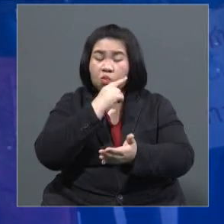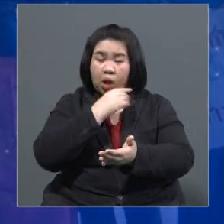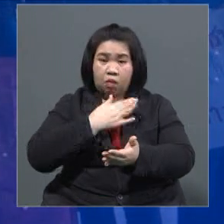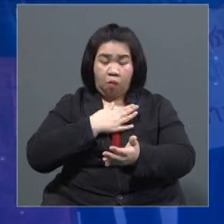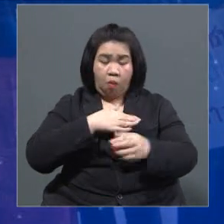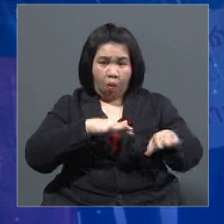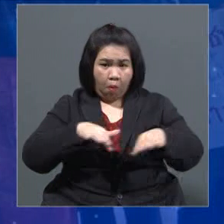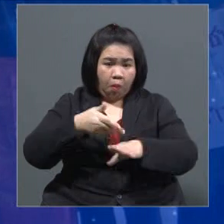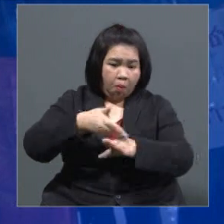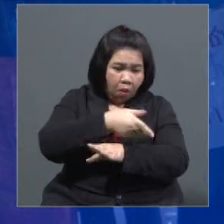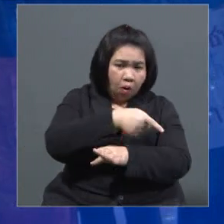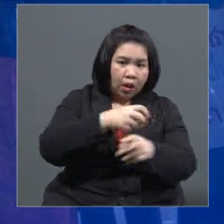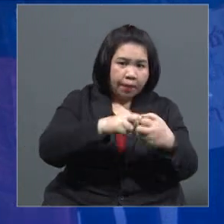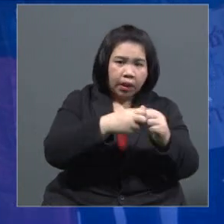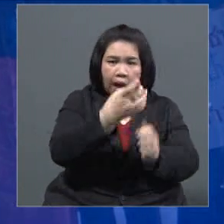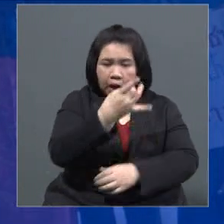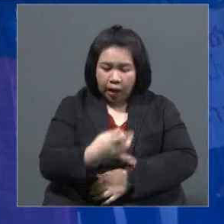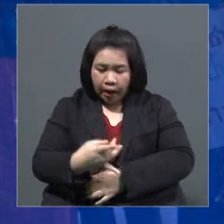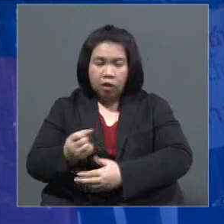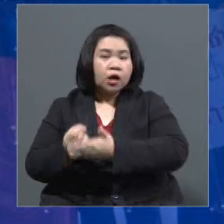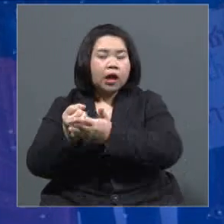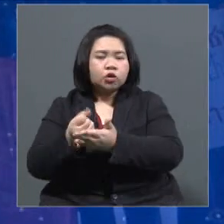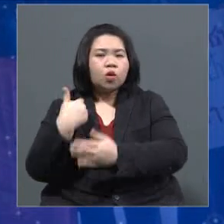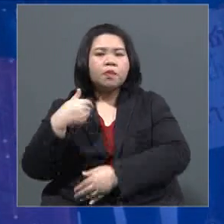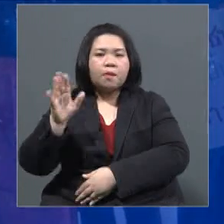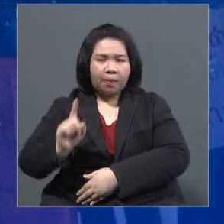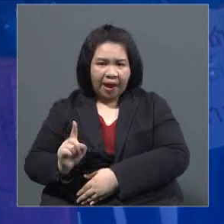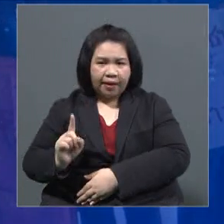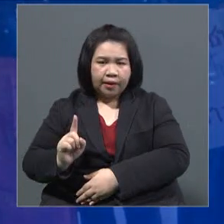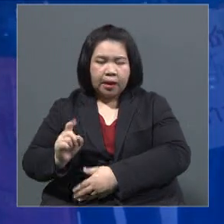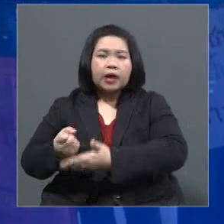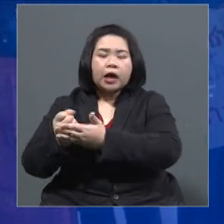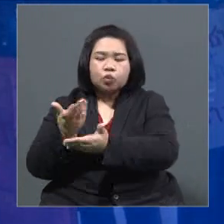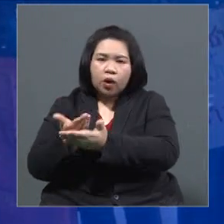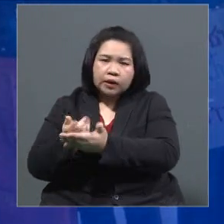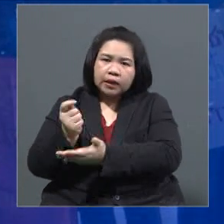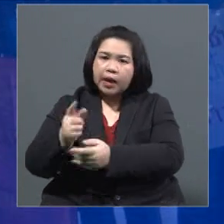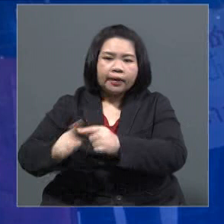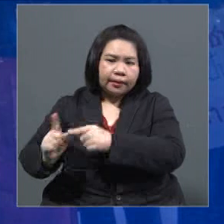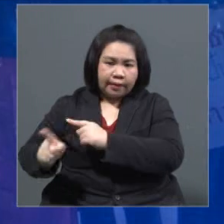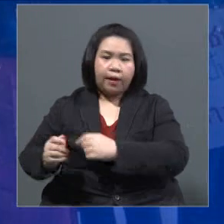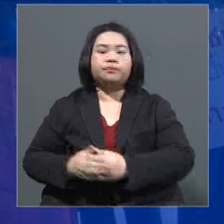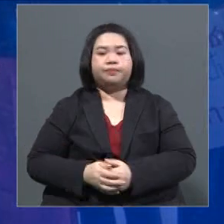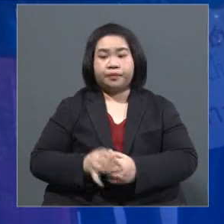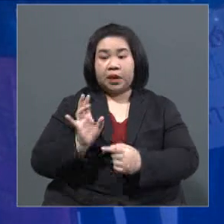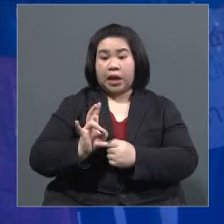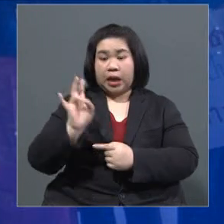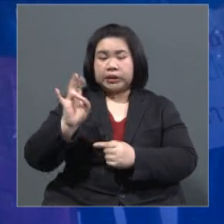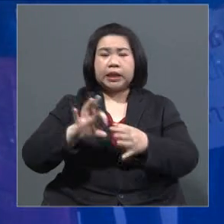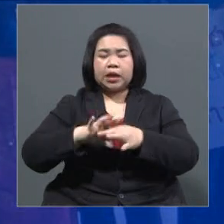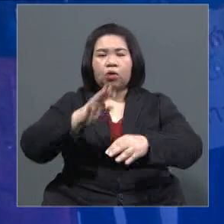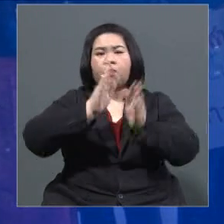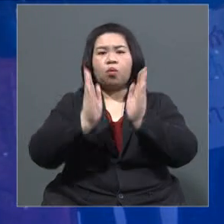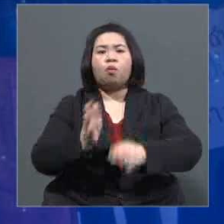ก่อนเกิดเหตุการช่วยเหลือระหว่างเกิดเหตุและการฟื้นฟูเยียวยาหลังเกิดเหตุครับรวมไปถึงนโยบายการคุ้มครอง